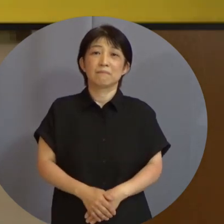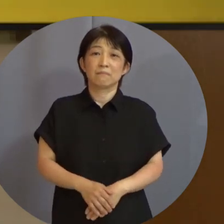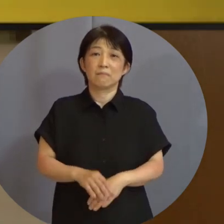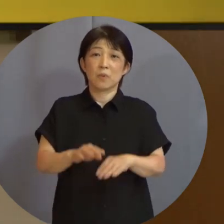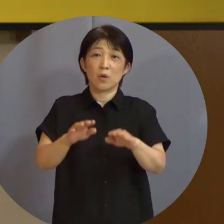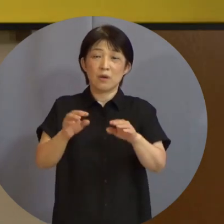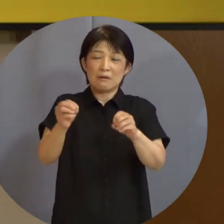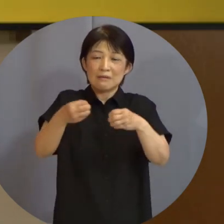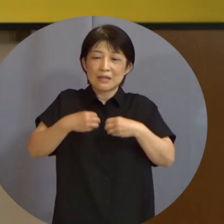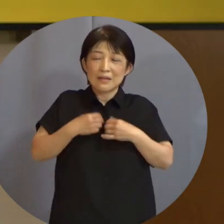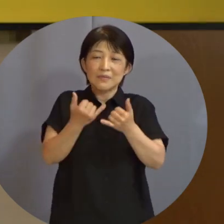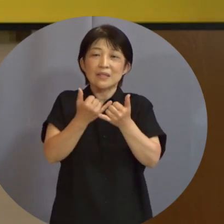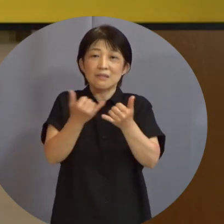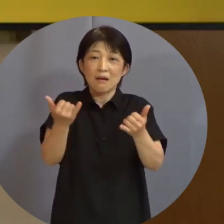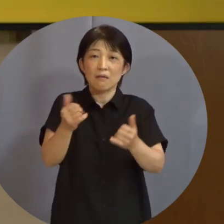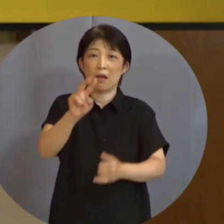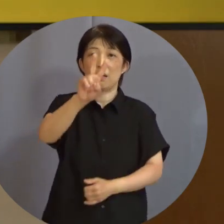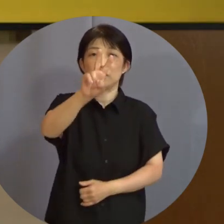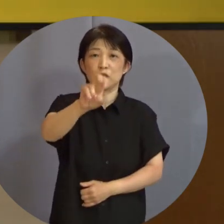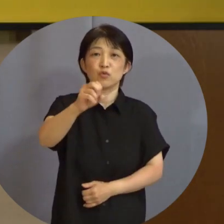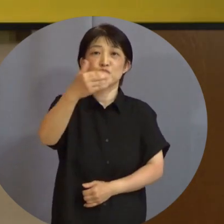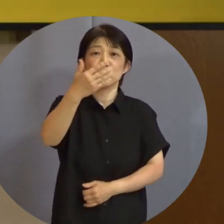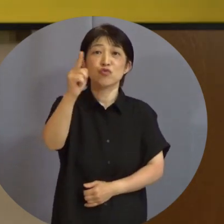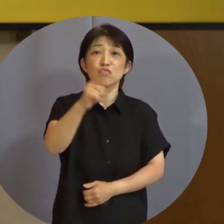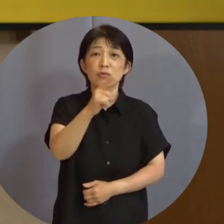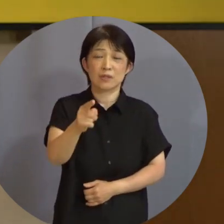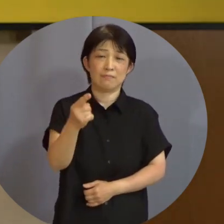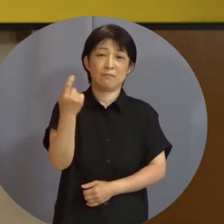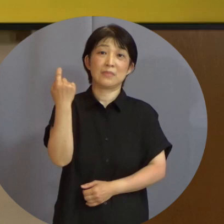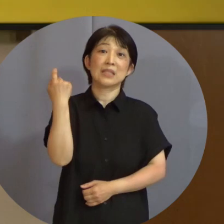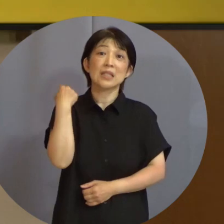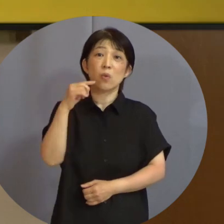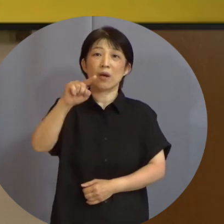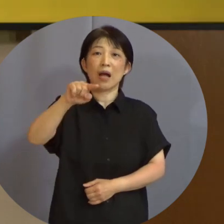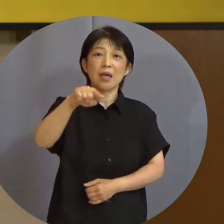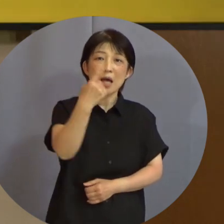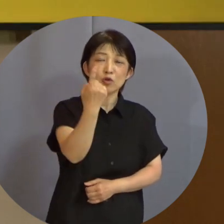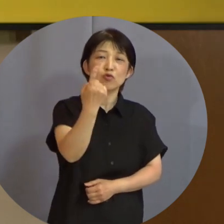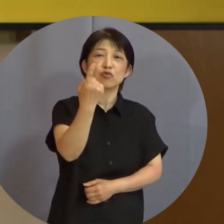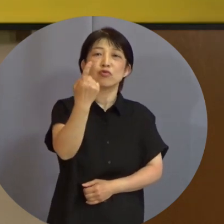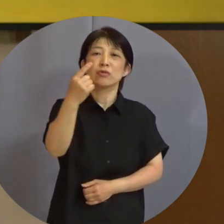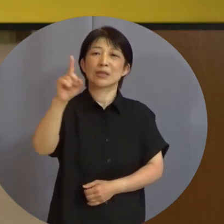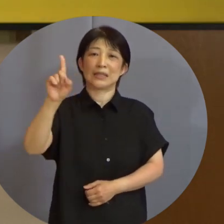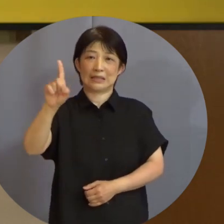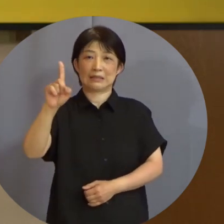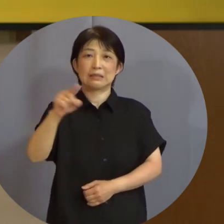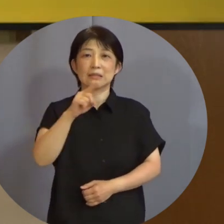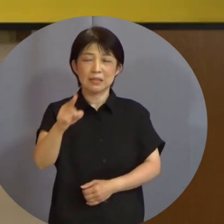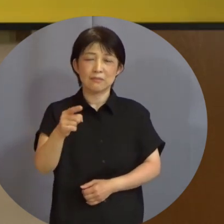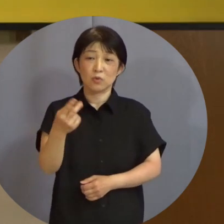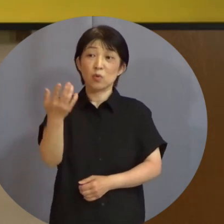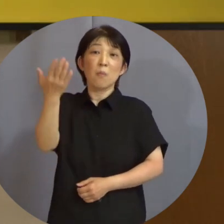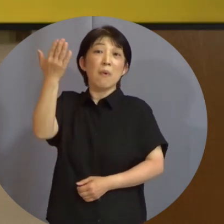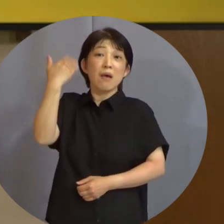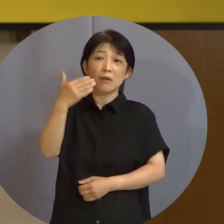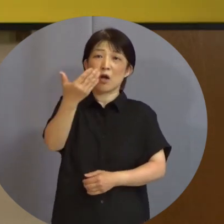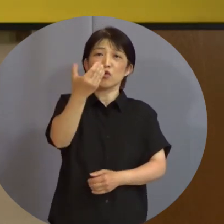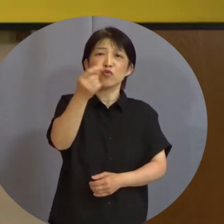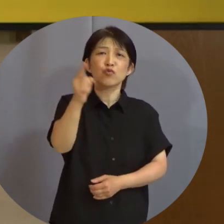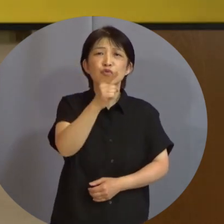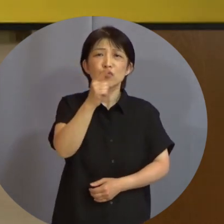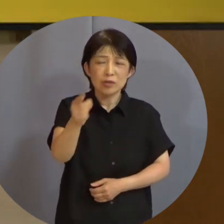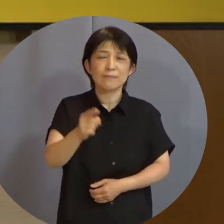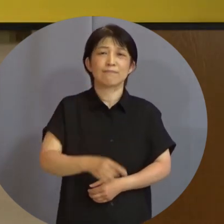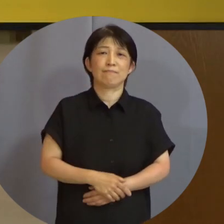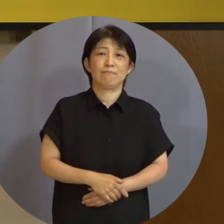29でしたけれども、昨日は101、その前は2日間90代ということでした。これはちょう